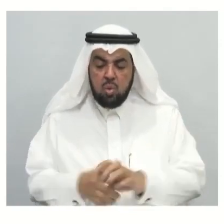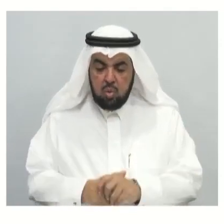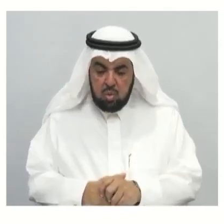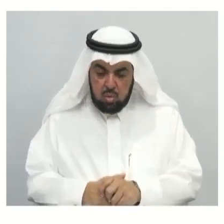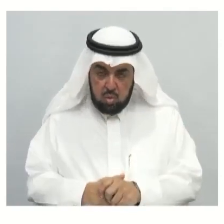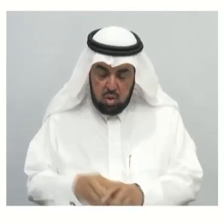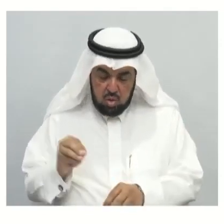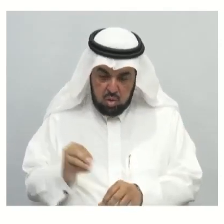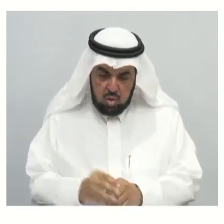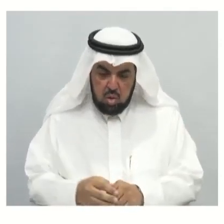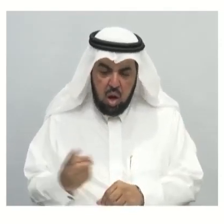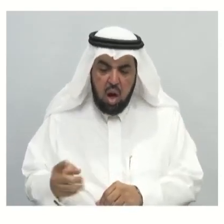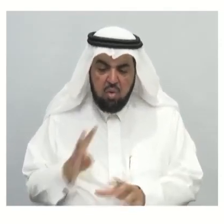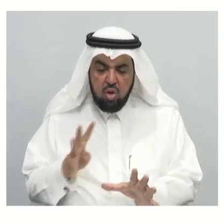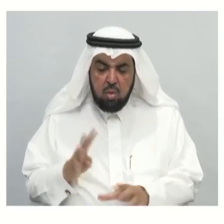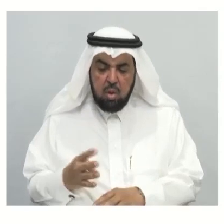60 هجريا